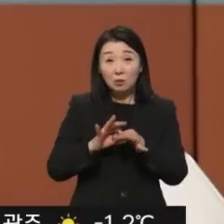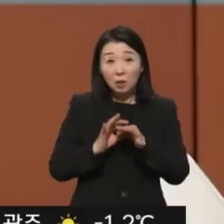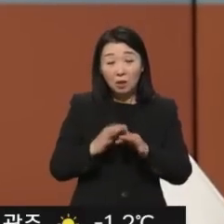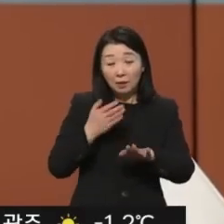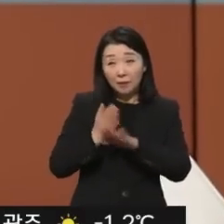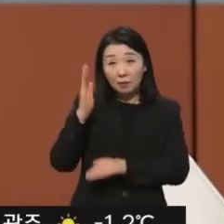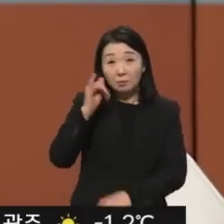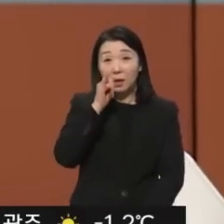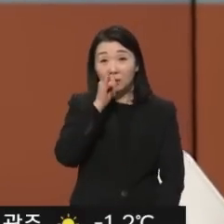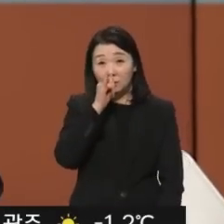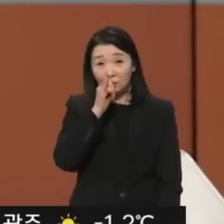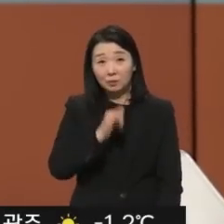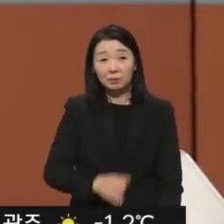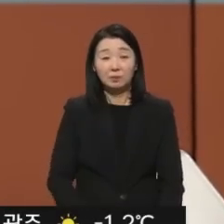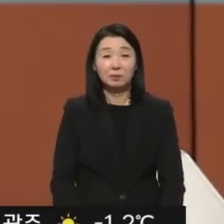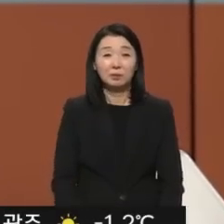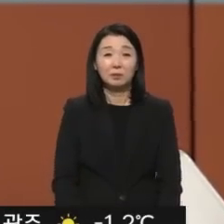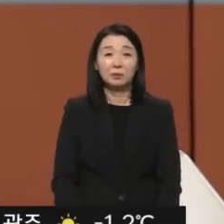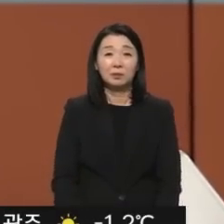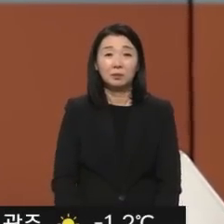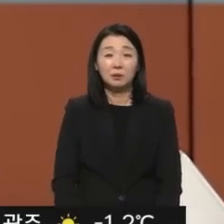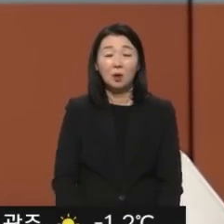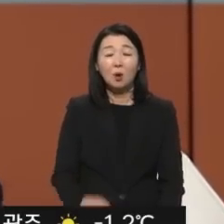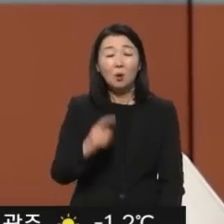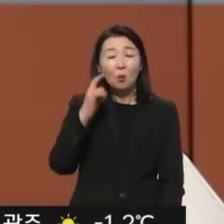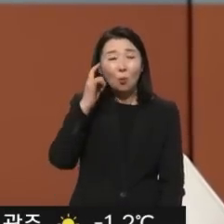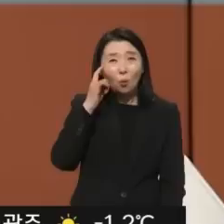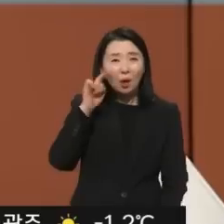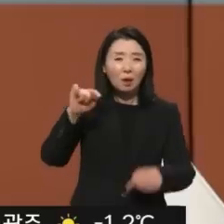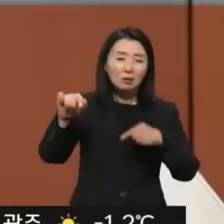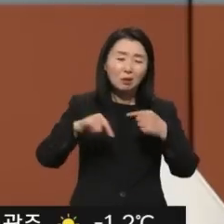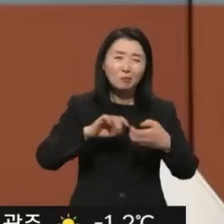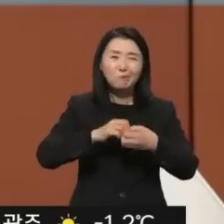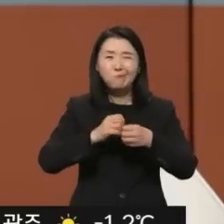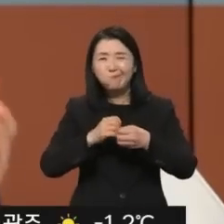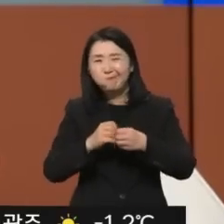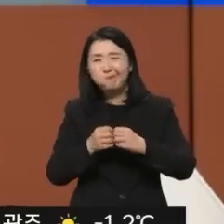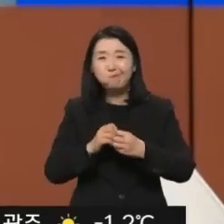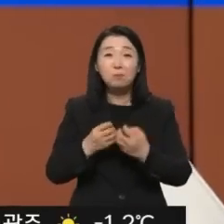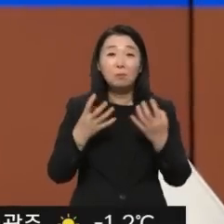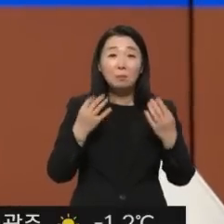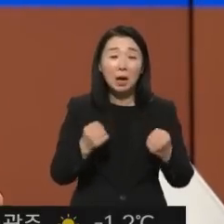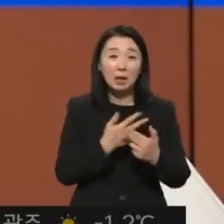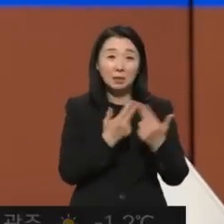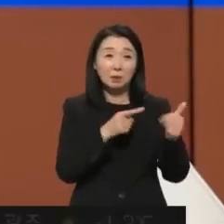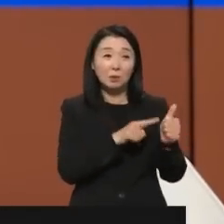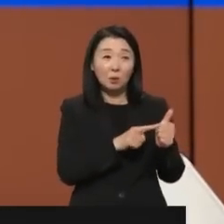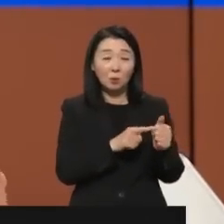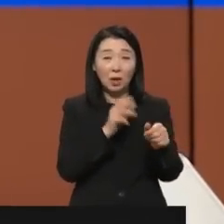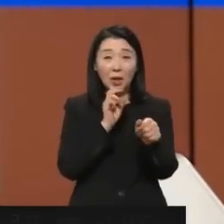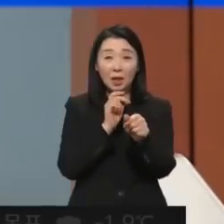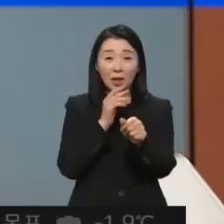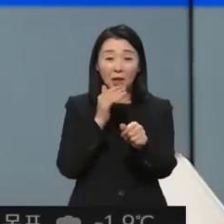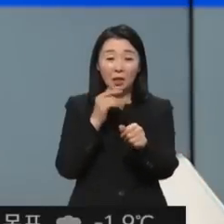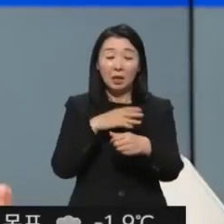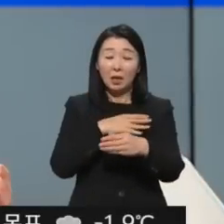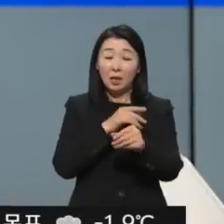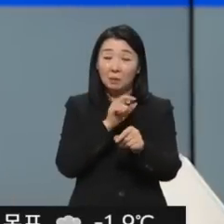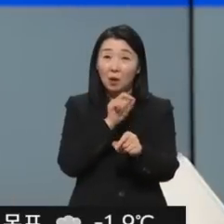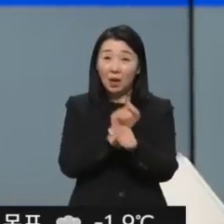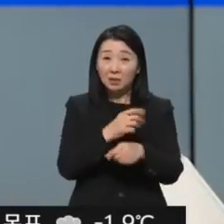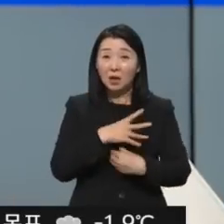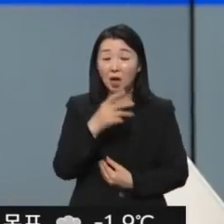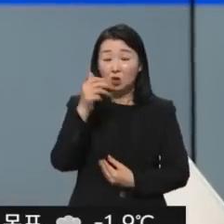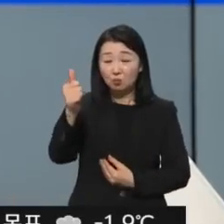다른 주장도 나왔습니다, 오늘. 그러니까 지금 이제 전국이 워낙 꼬여 있으니까 이재명 대표 또 이상민 장관이 아예 패키지로